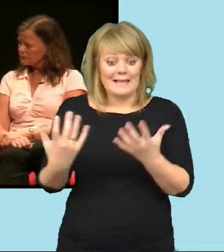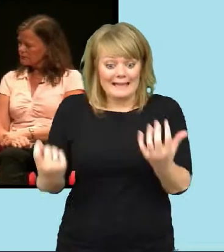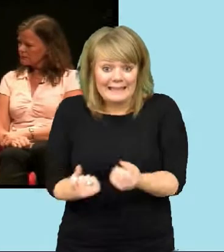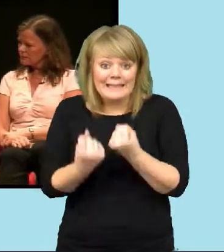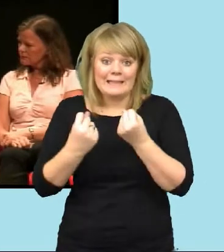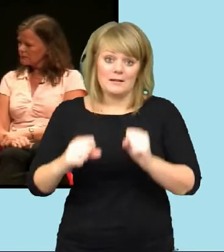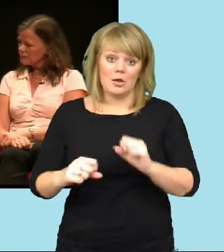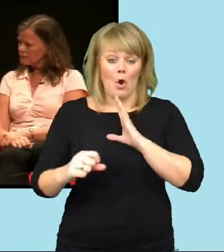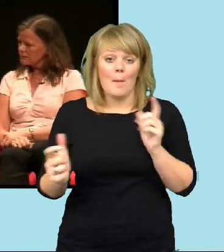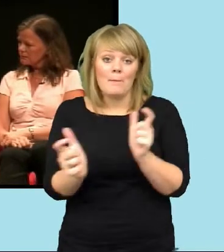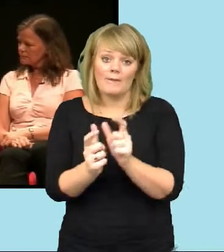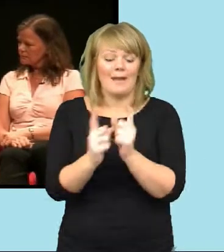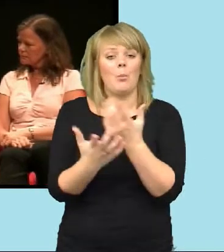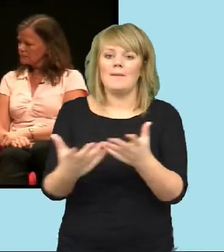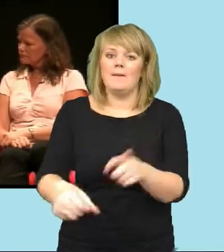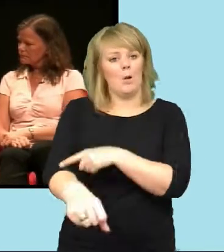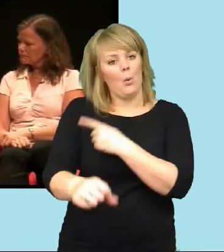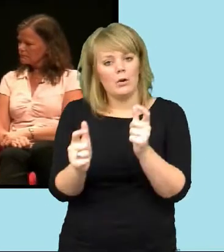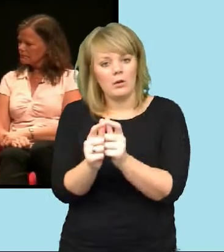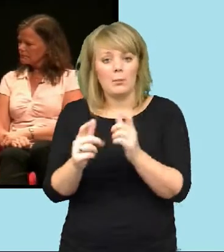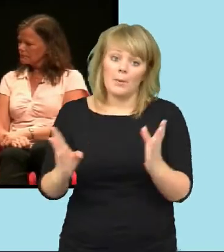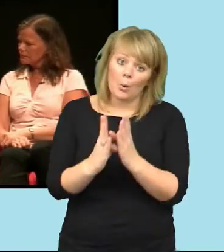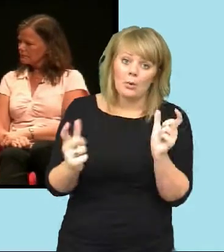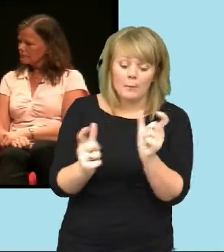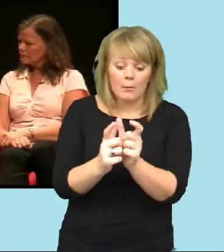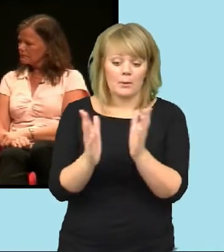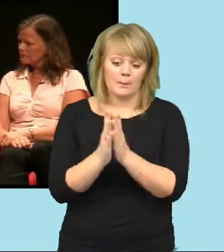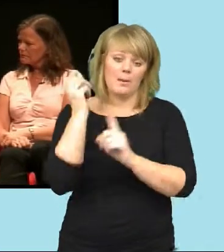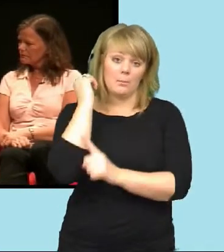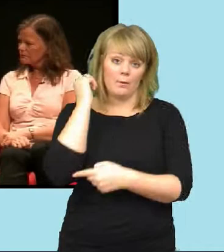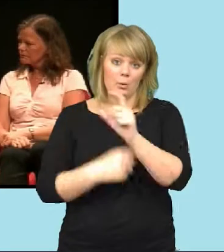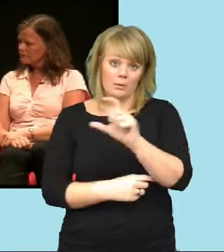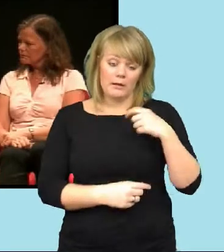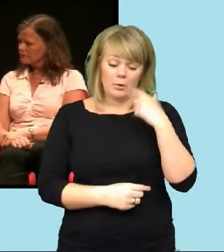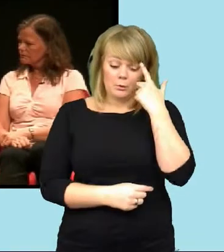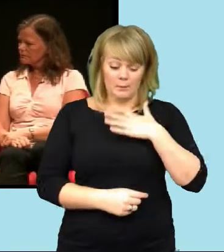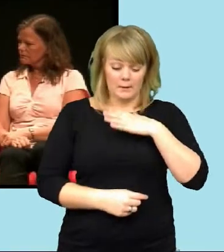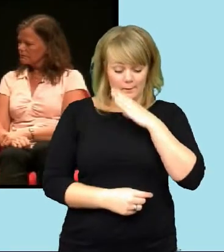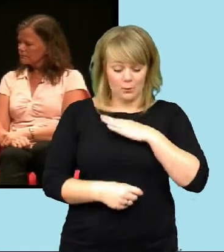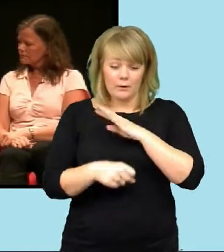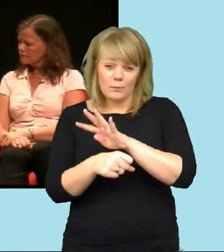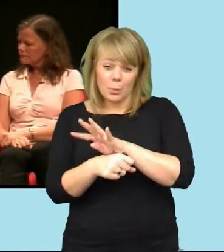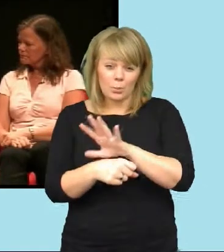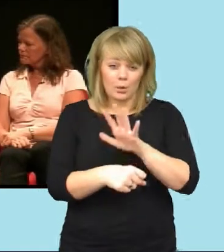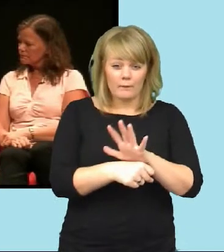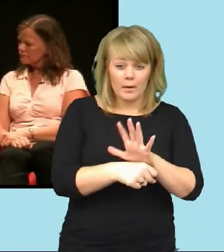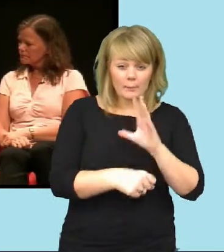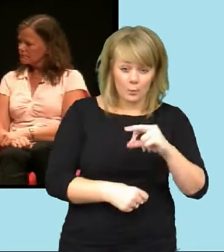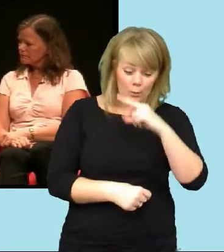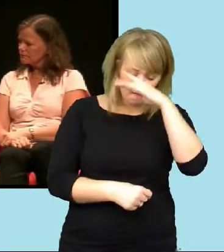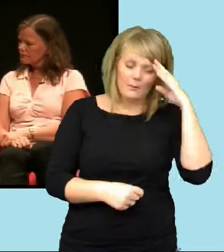professionen, så i vart fall korta möten. Men jag tror min dotter var 14-15 år när hon gjorde en undersökning,